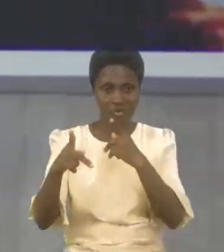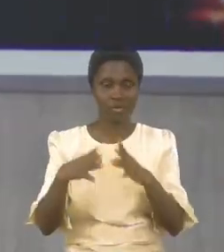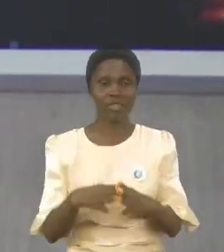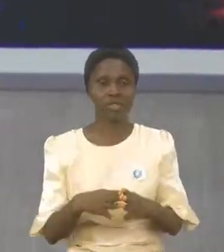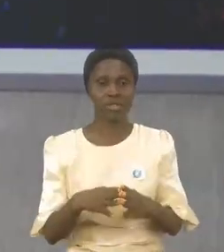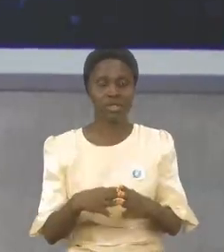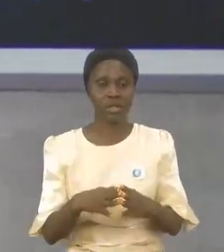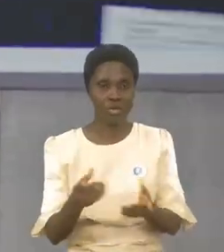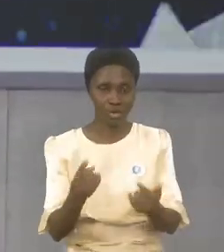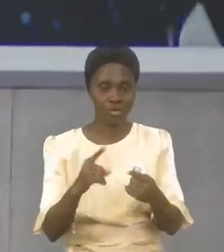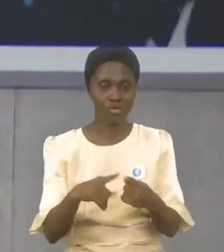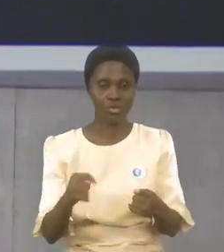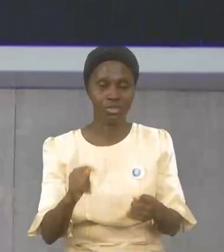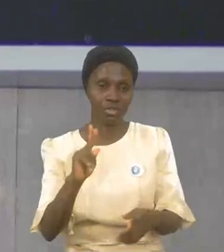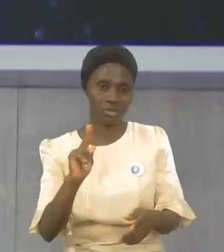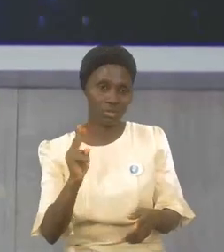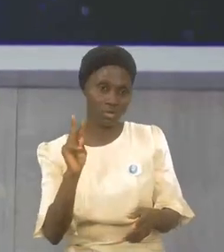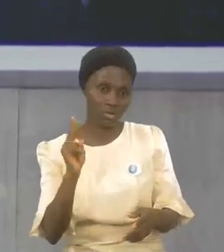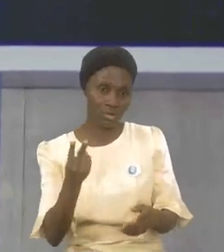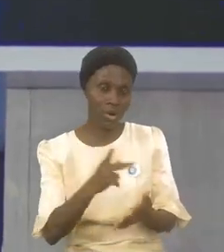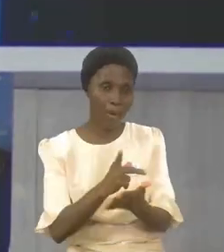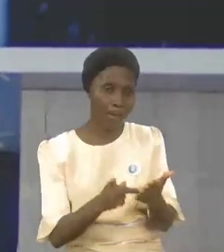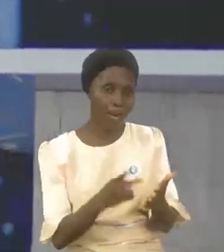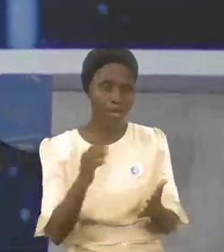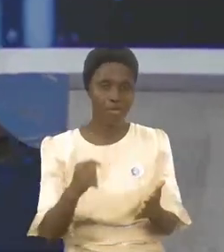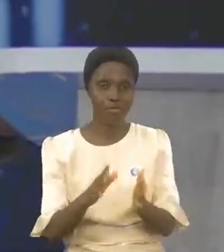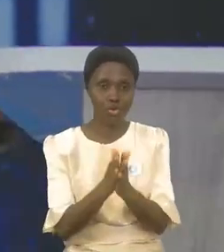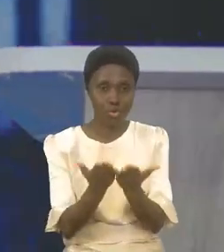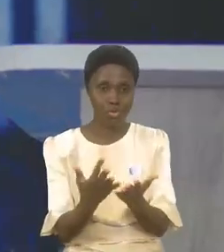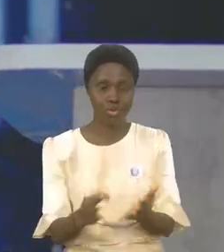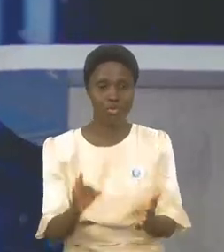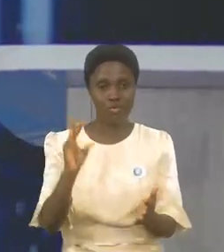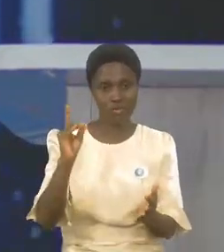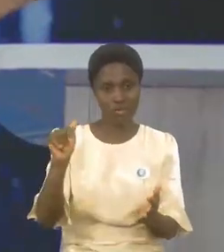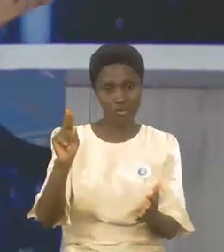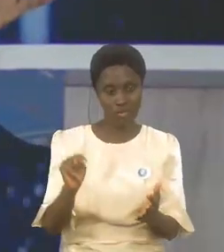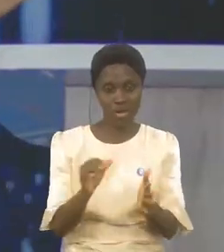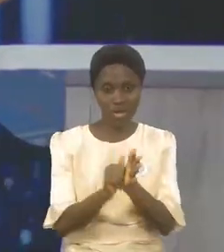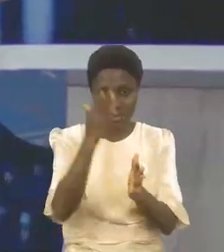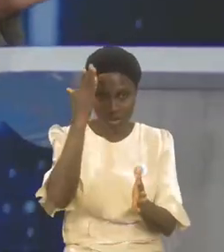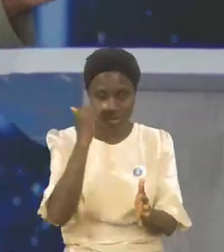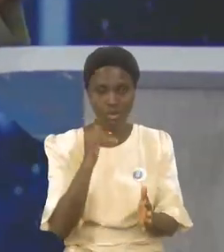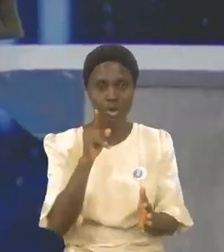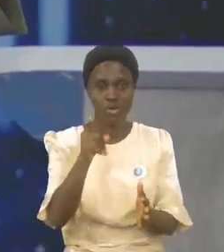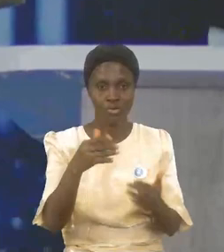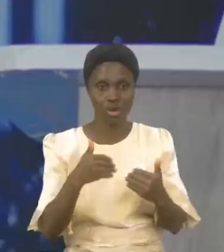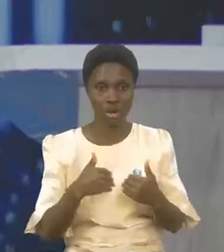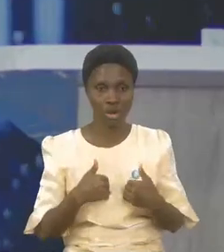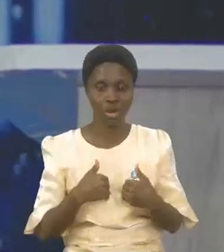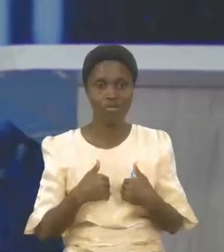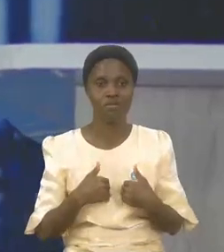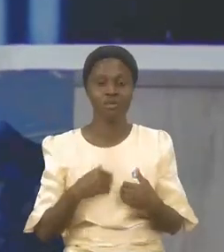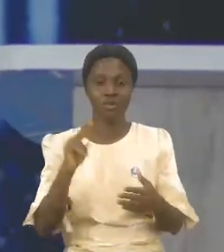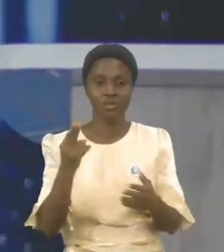il parle maintenant des prophéties. Nous sommes venus à la deuxième partie du livre de Daniel. C'est la raison